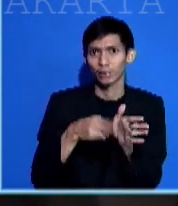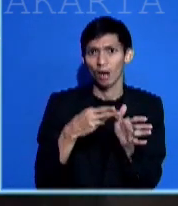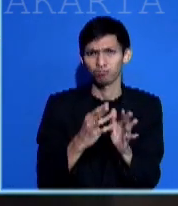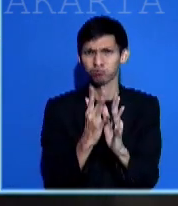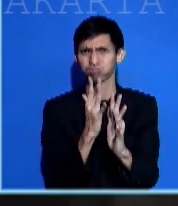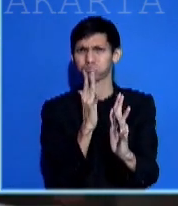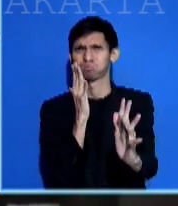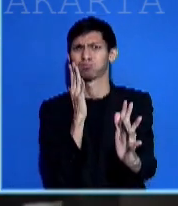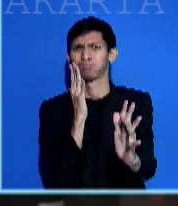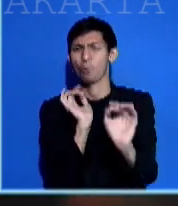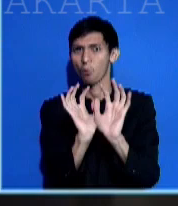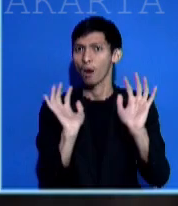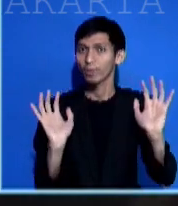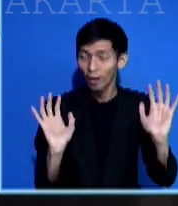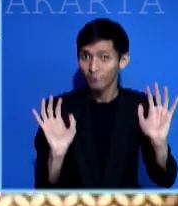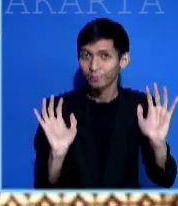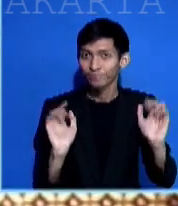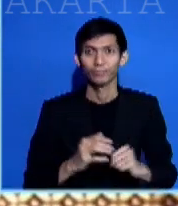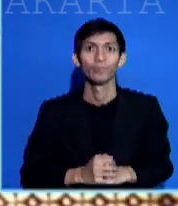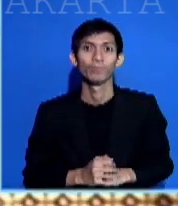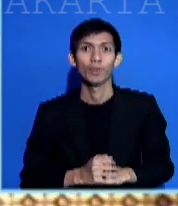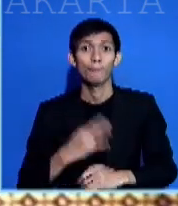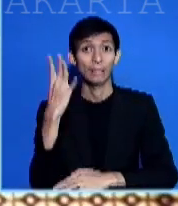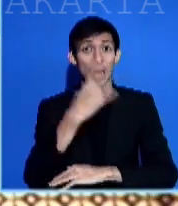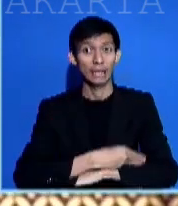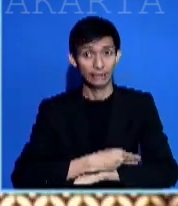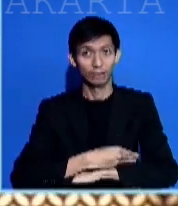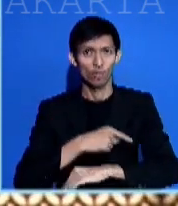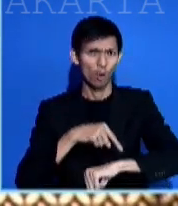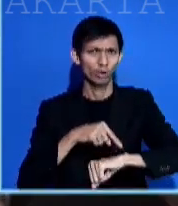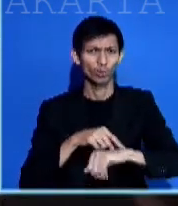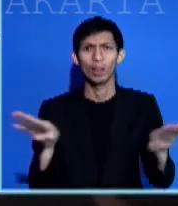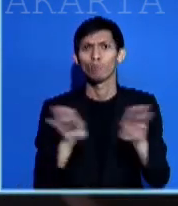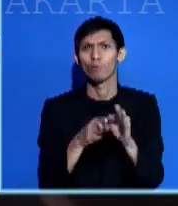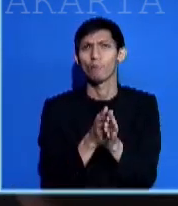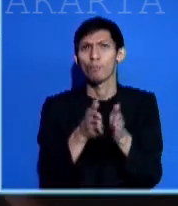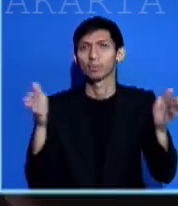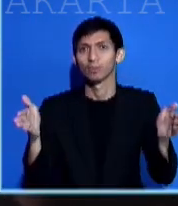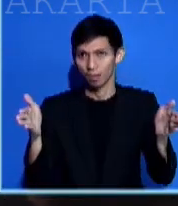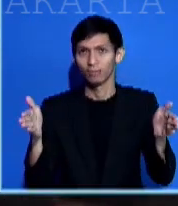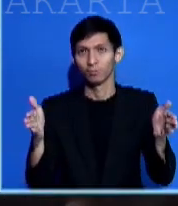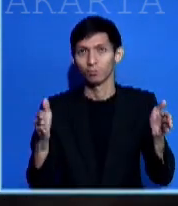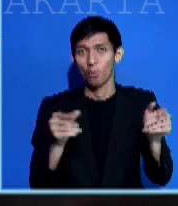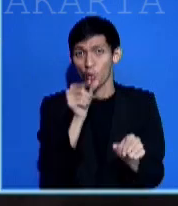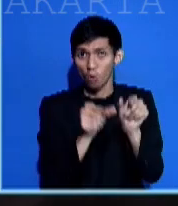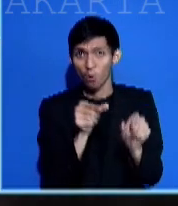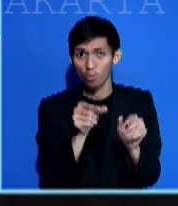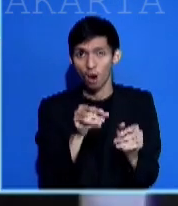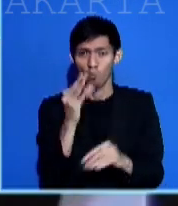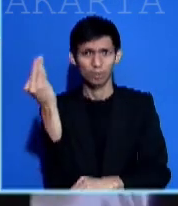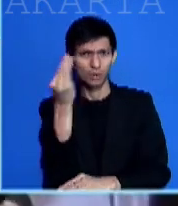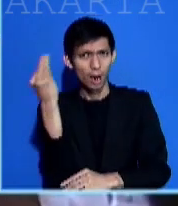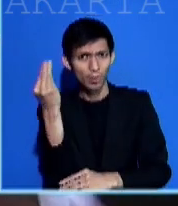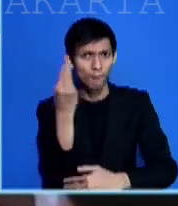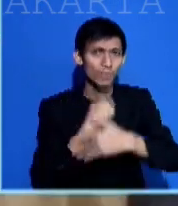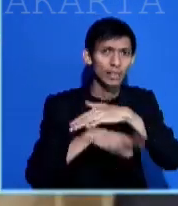kereta api jarak jauh. Meski hanya 4 hari, momentum libur panjang Isra Mi'raj dan Imlek tetap dimanfaatkan untuk berlibur maupun mudik ke kampung